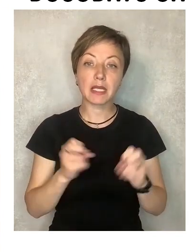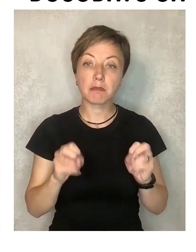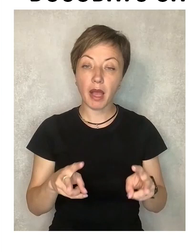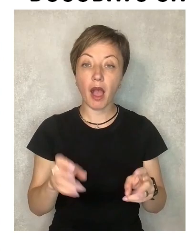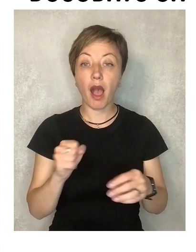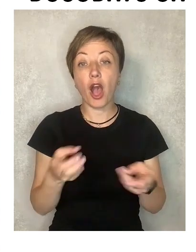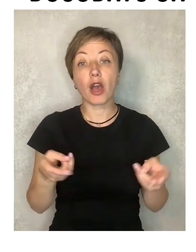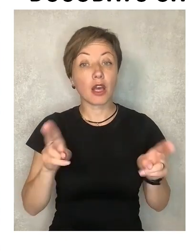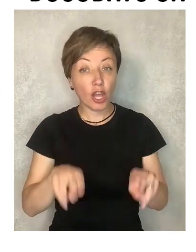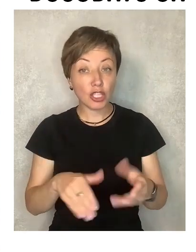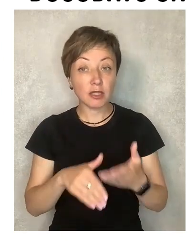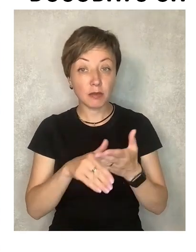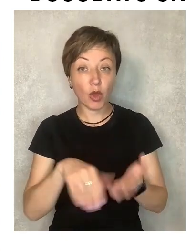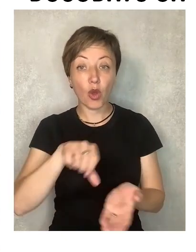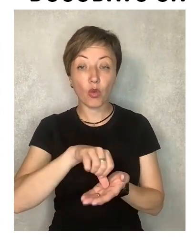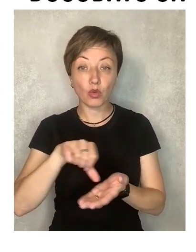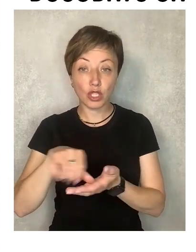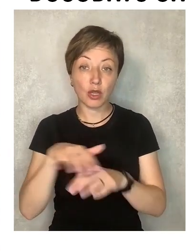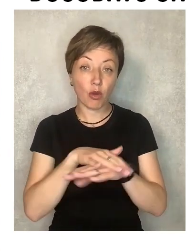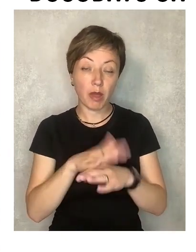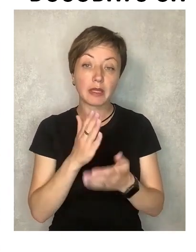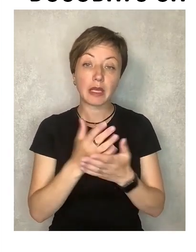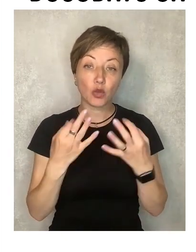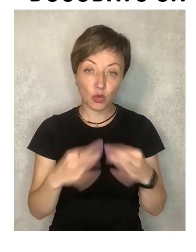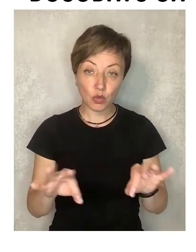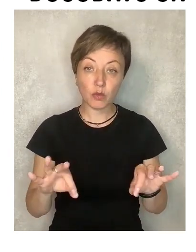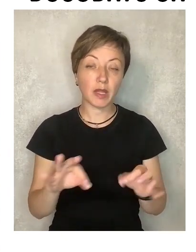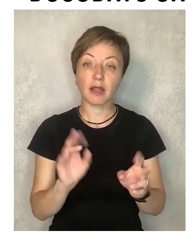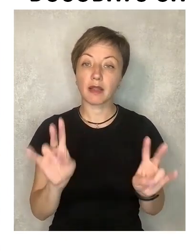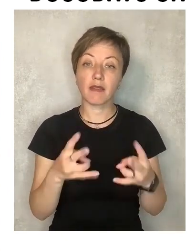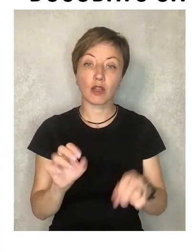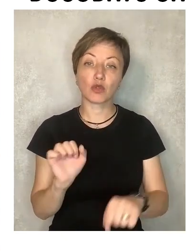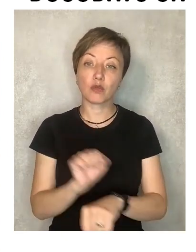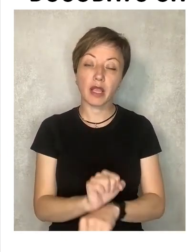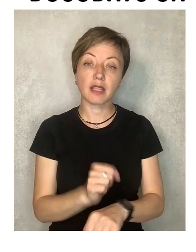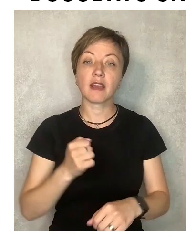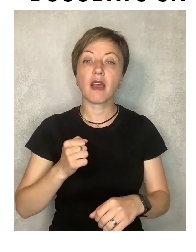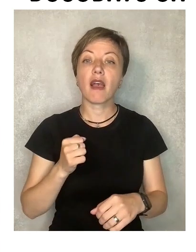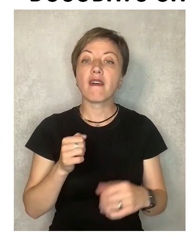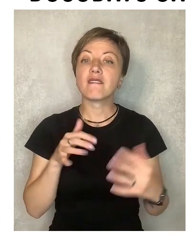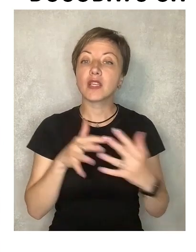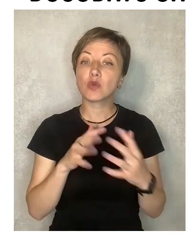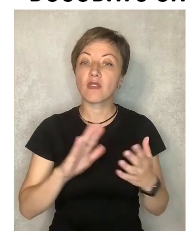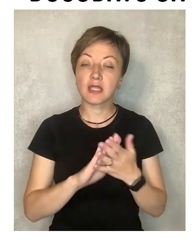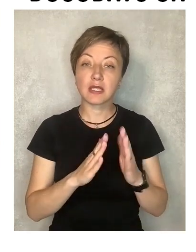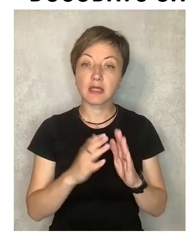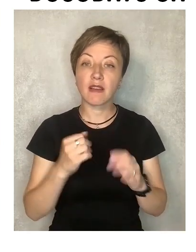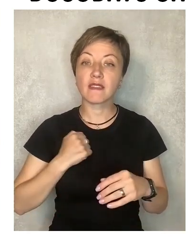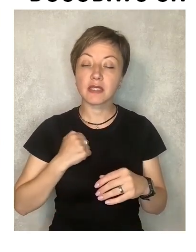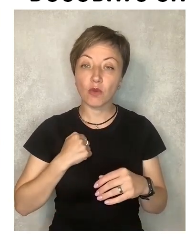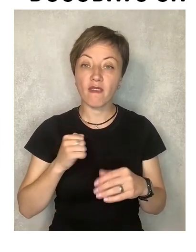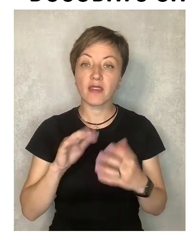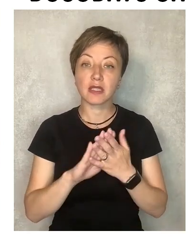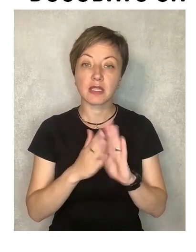інструментів громадської участі, вони є доступними і не варто зупинятись, тому що військовий стан – це не момент, коли громадянське суспільство має